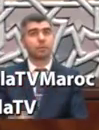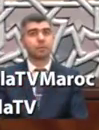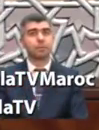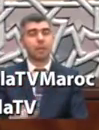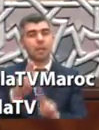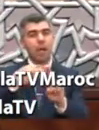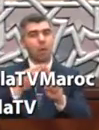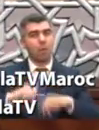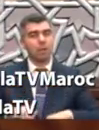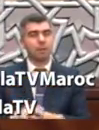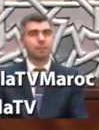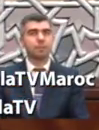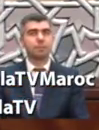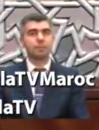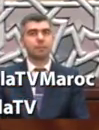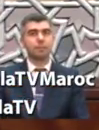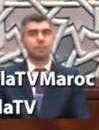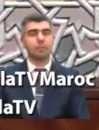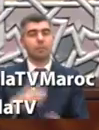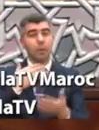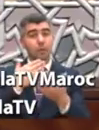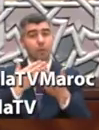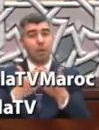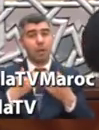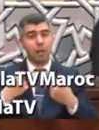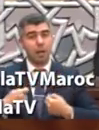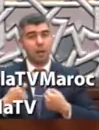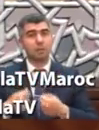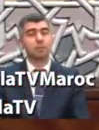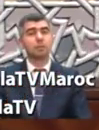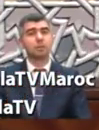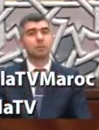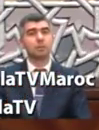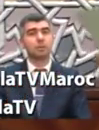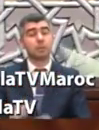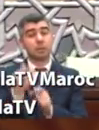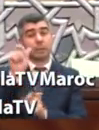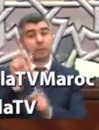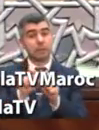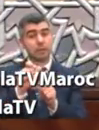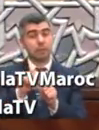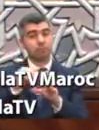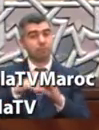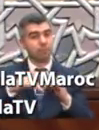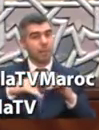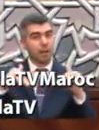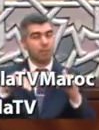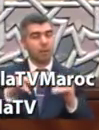رد سيد الوزير. شكرا السيد الرئيس. السيد النائب المحترم